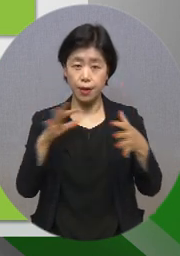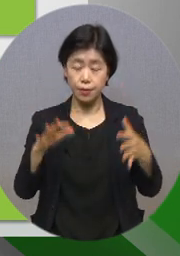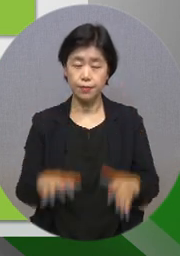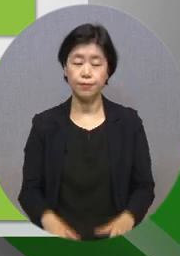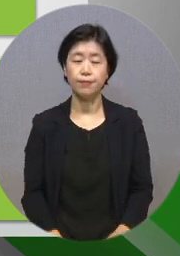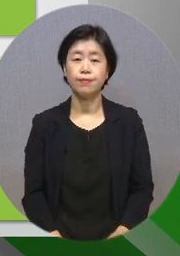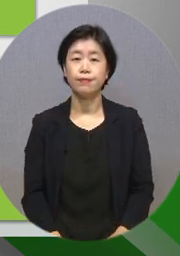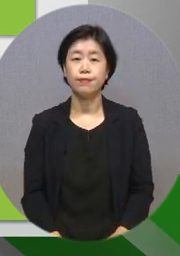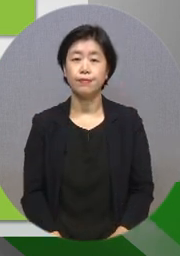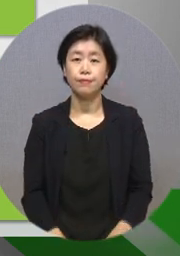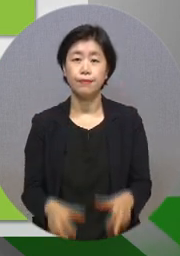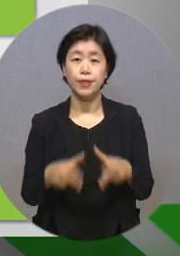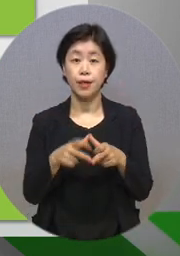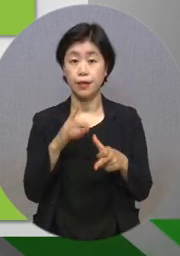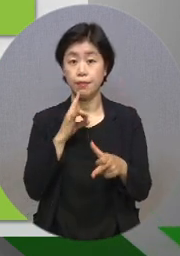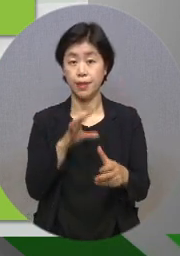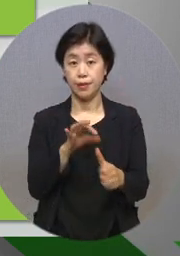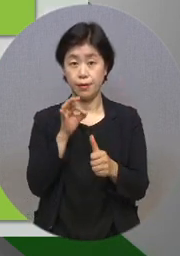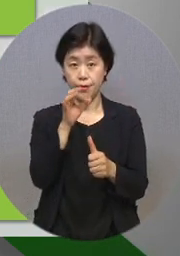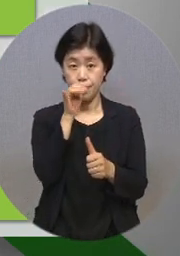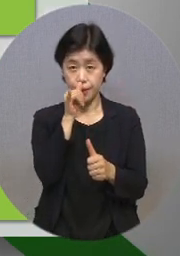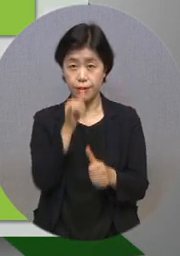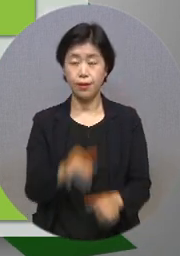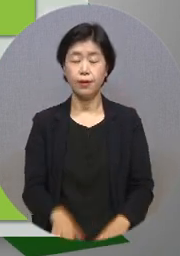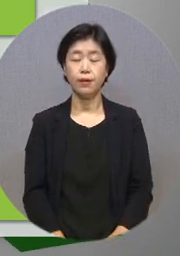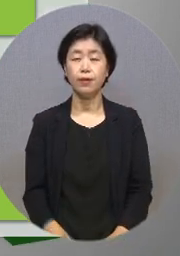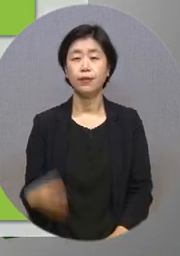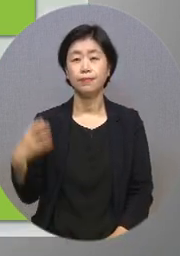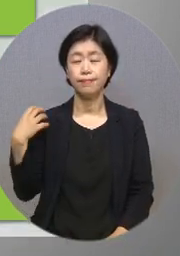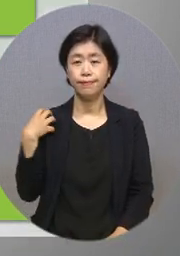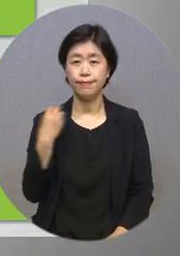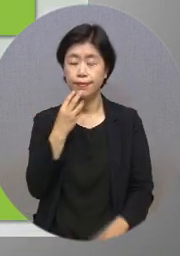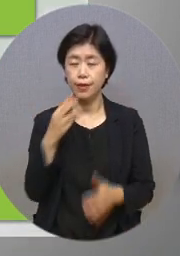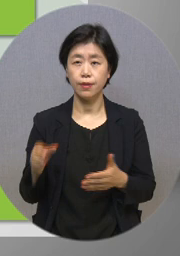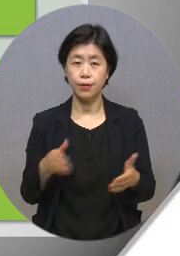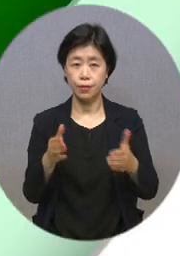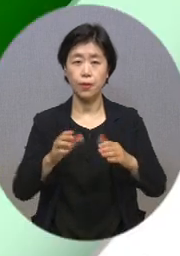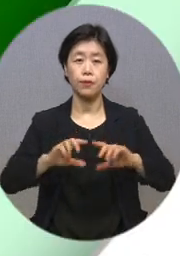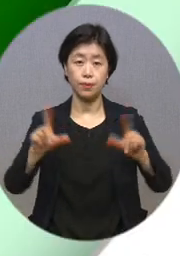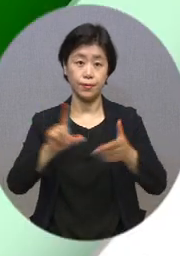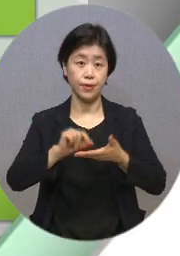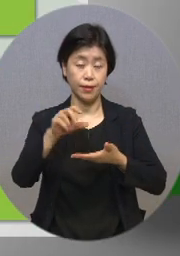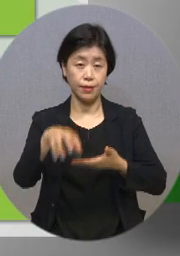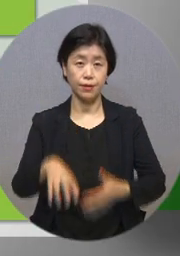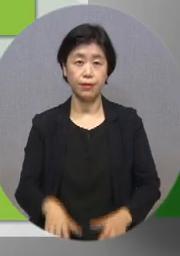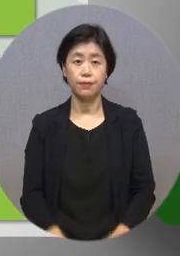채용합니다. 장애인만 채용하며 담당기사는 경기 동부지사입니다.